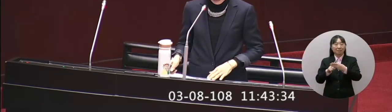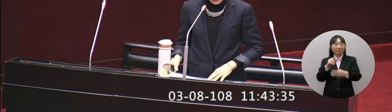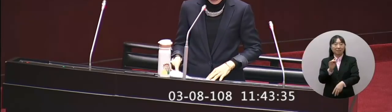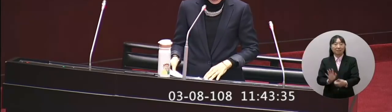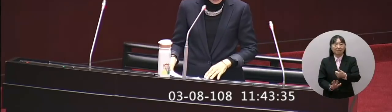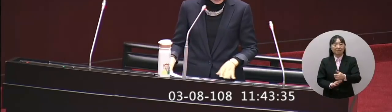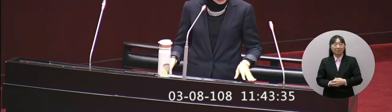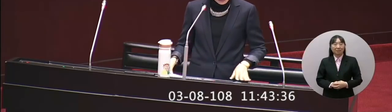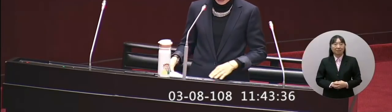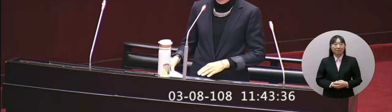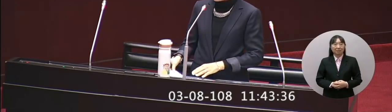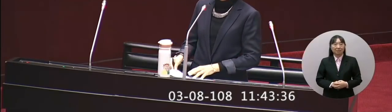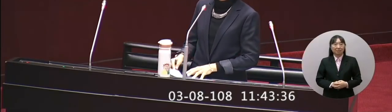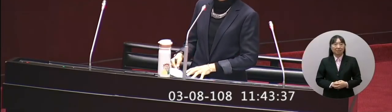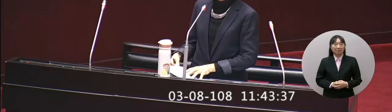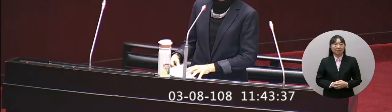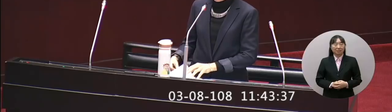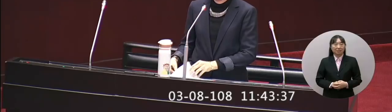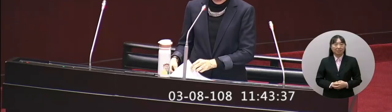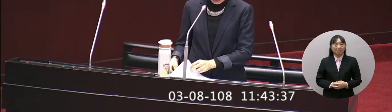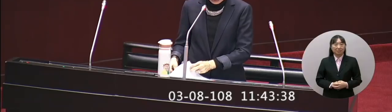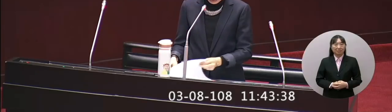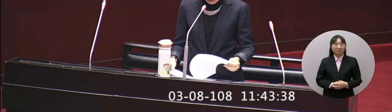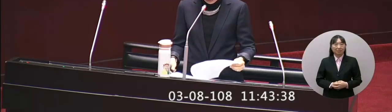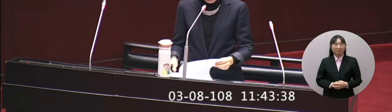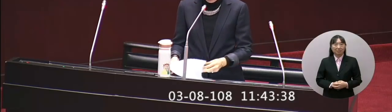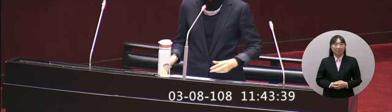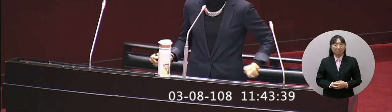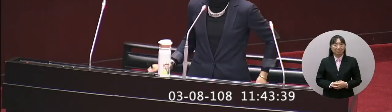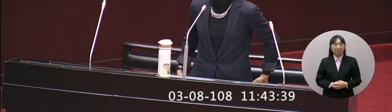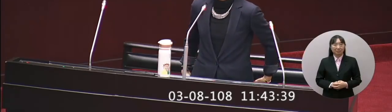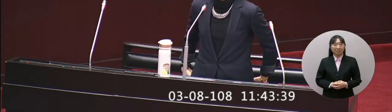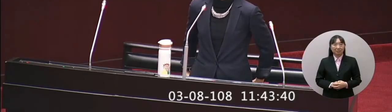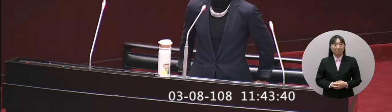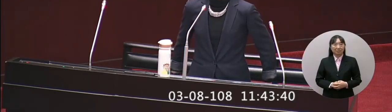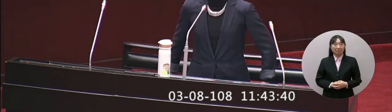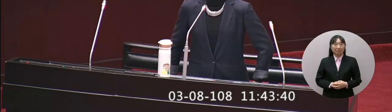苏院长以及陈主委。